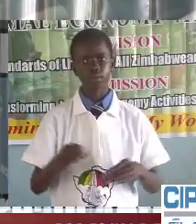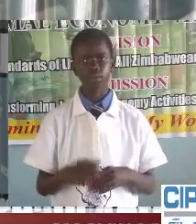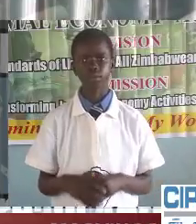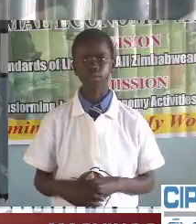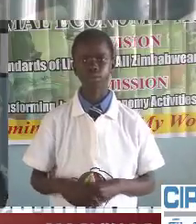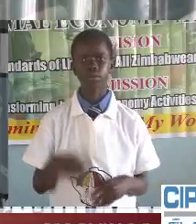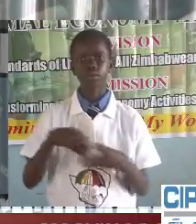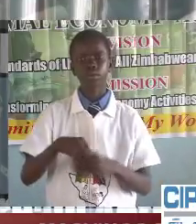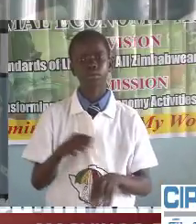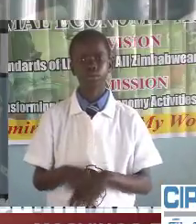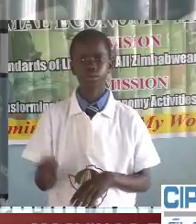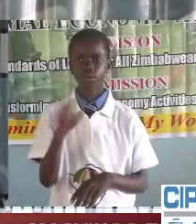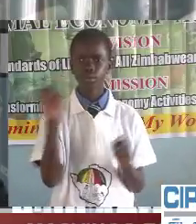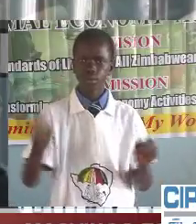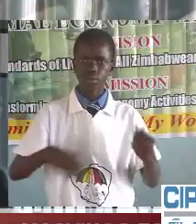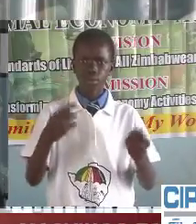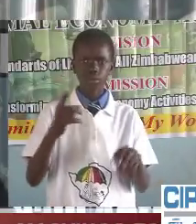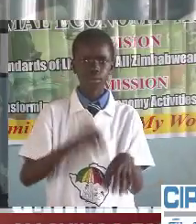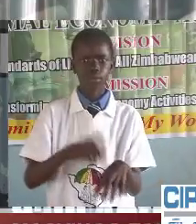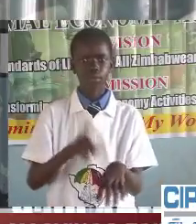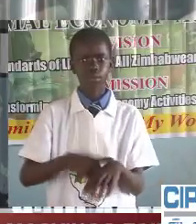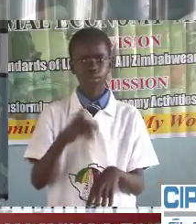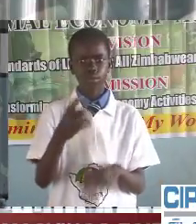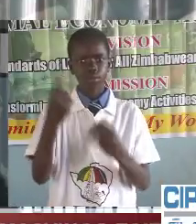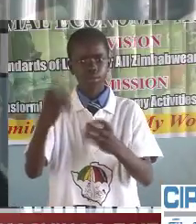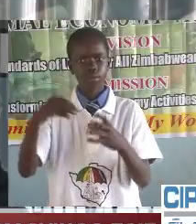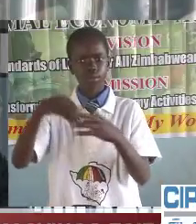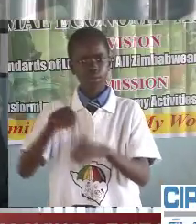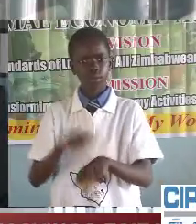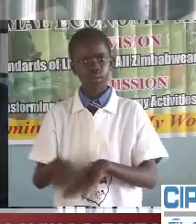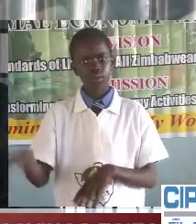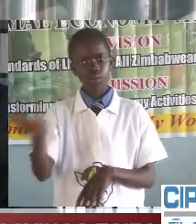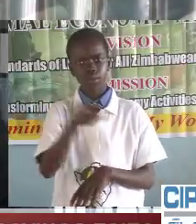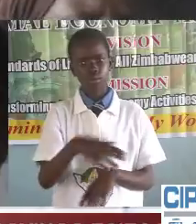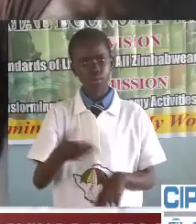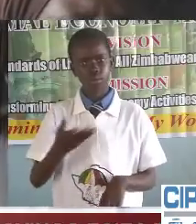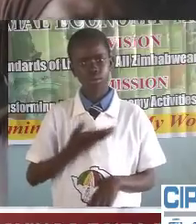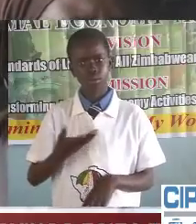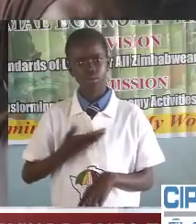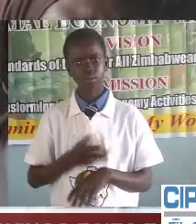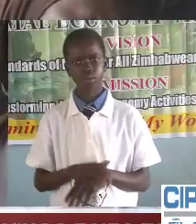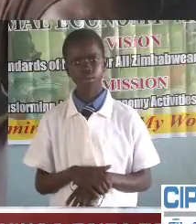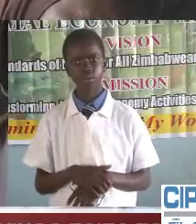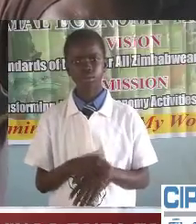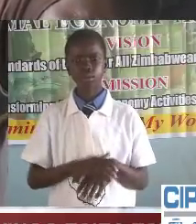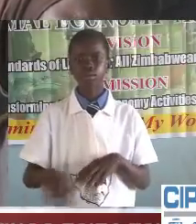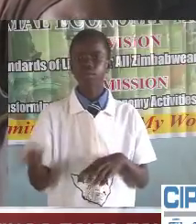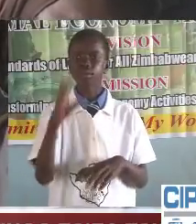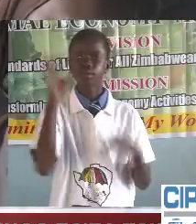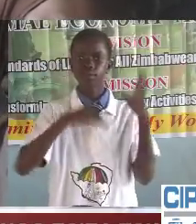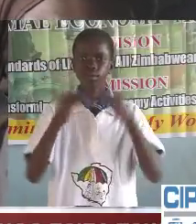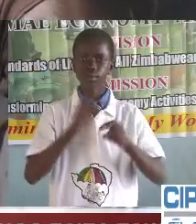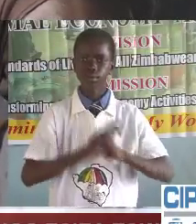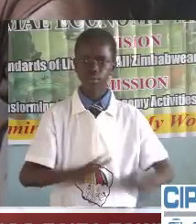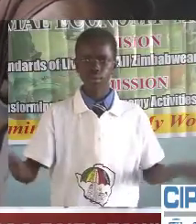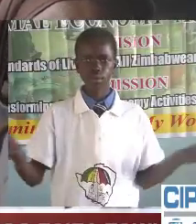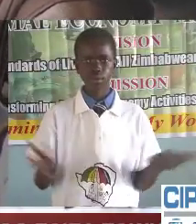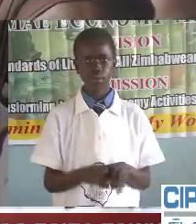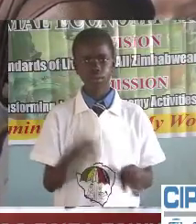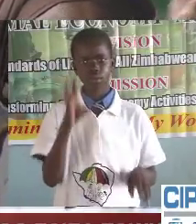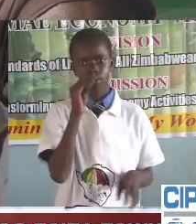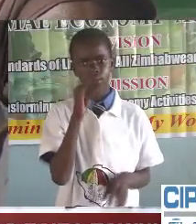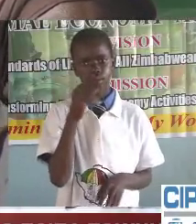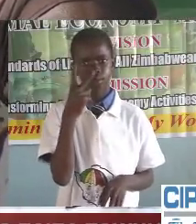Ivo tinopa mukana kuvagari vemumusha mavhenda kuti ange achiidentifya nzvimbo